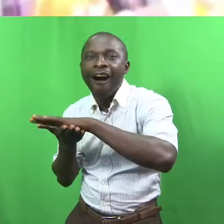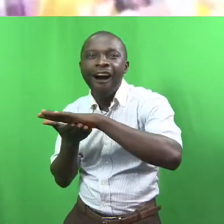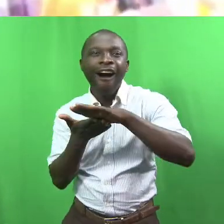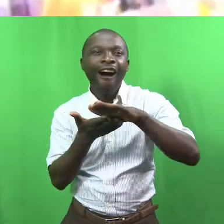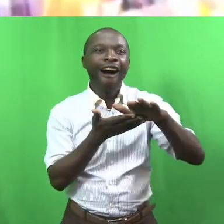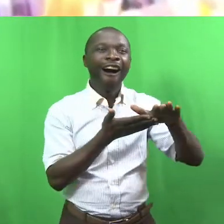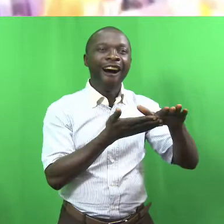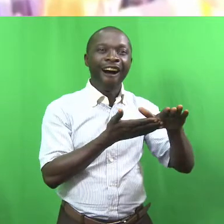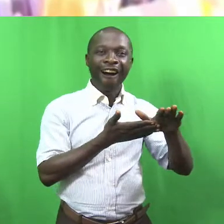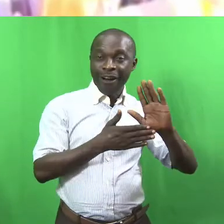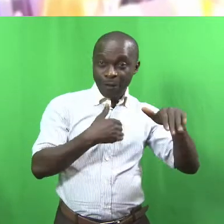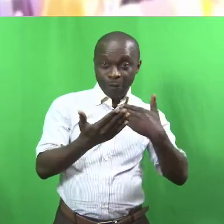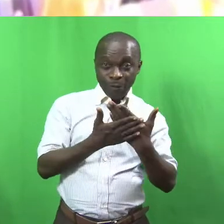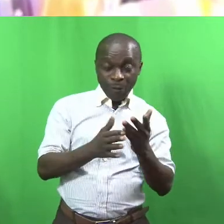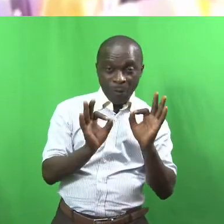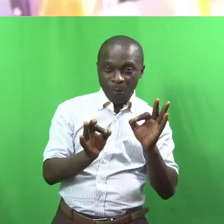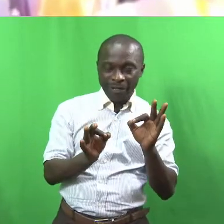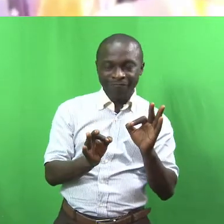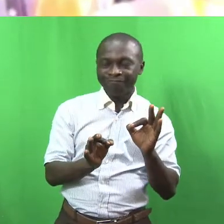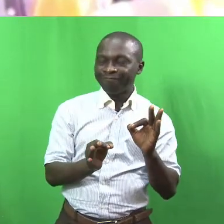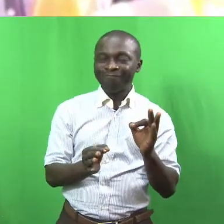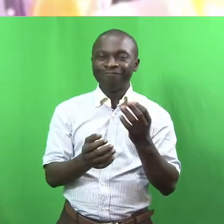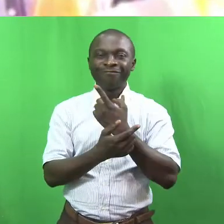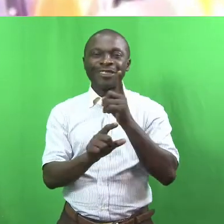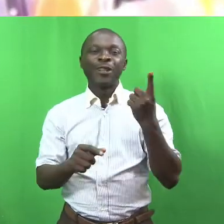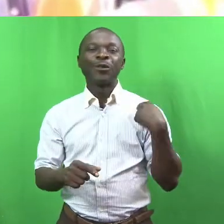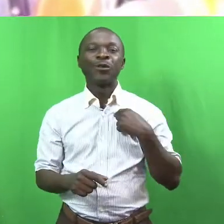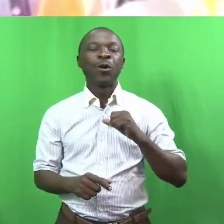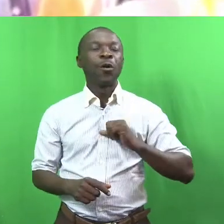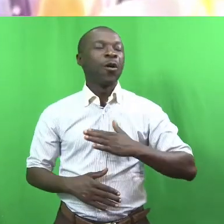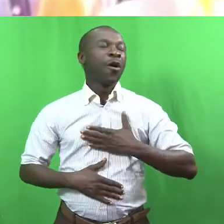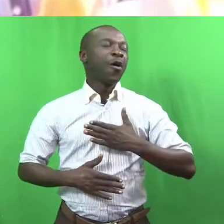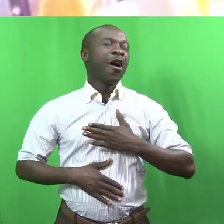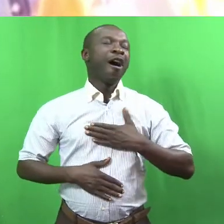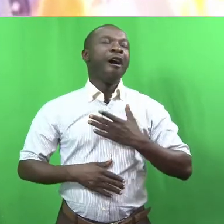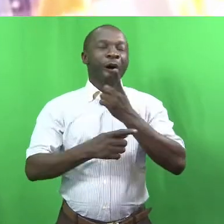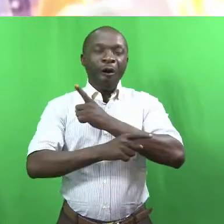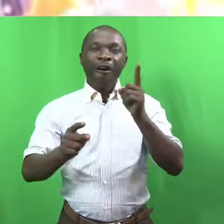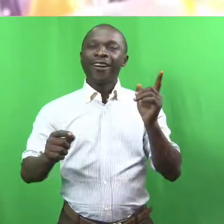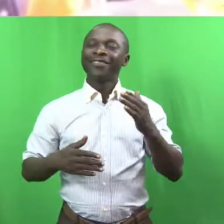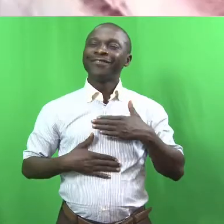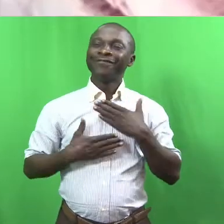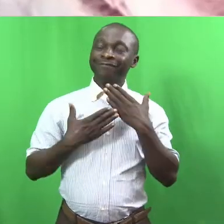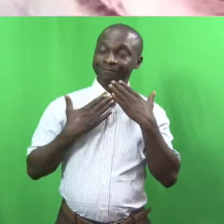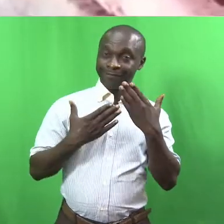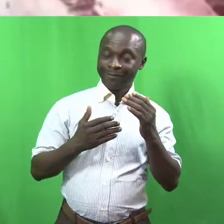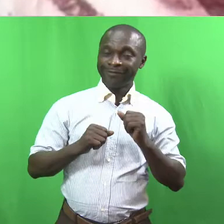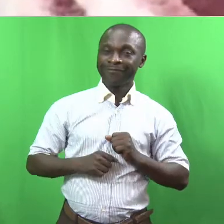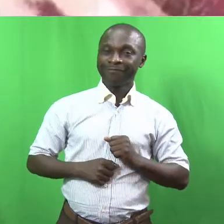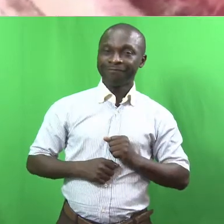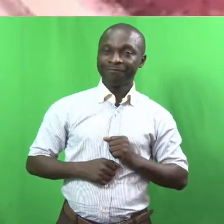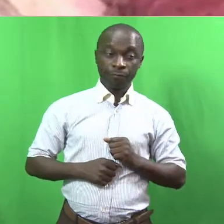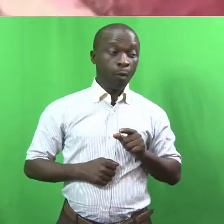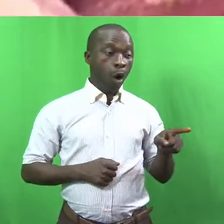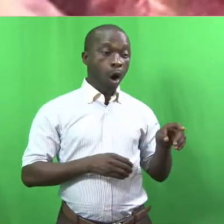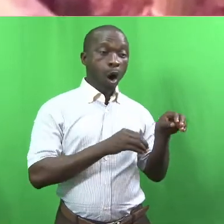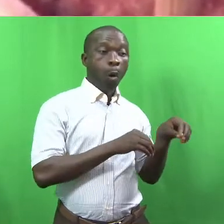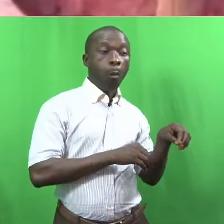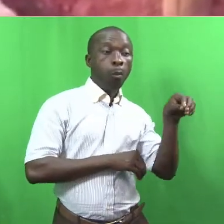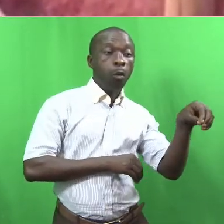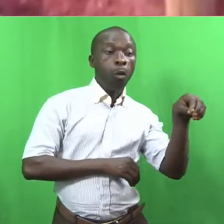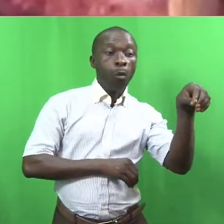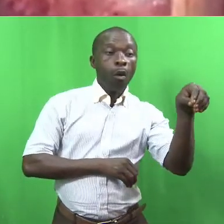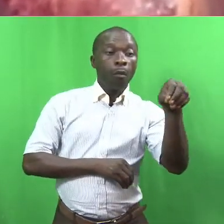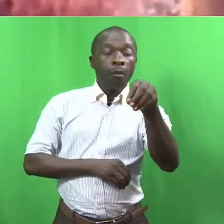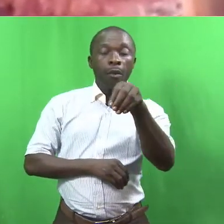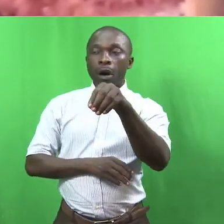avec beaucoup d'assurance et nous sommes fiers de cette grande réalisation. Parti de Bangafokam, le Mindu a visité les travaux